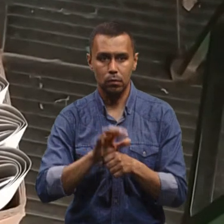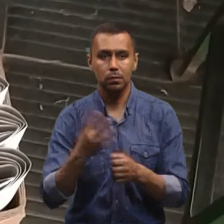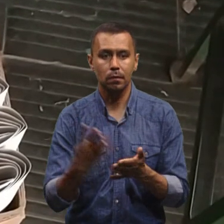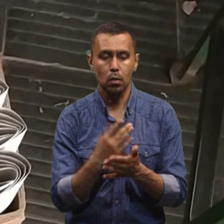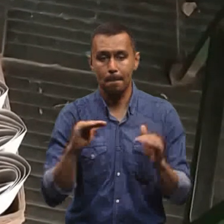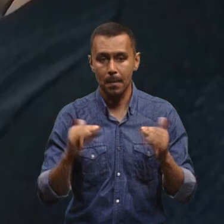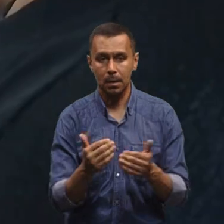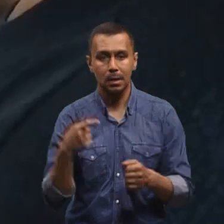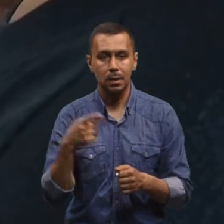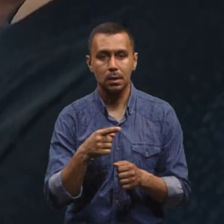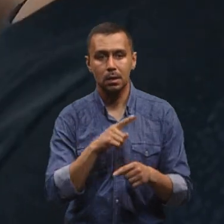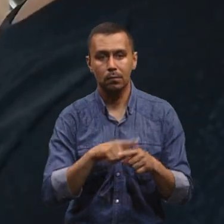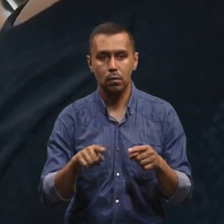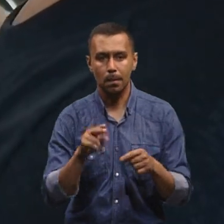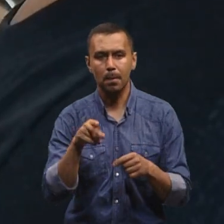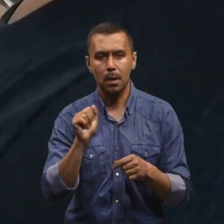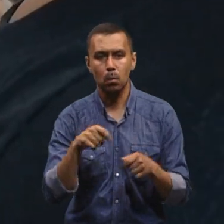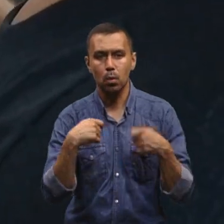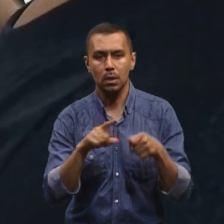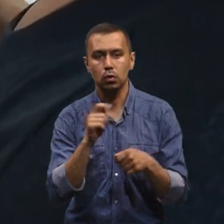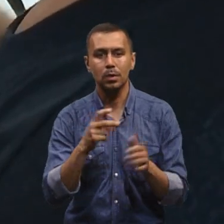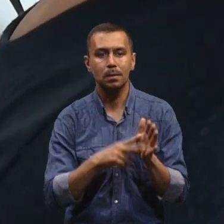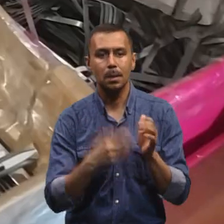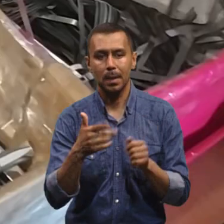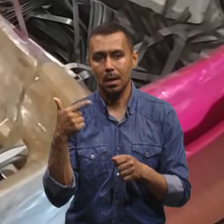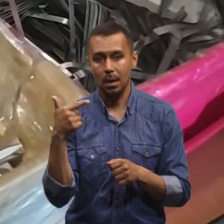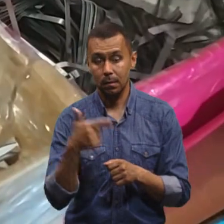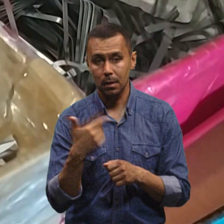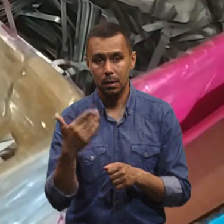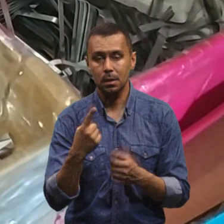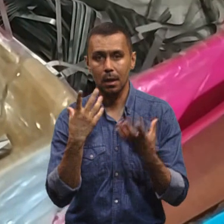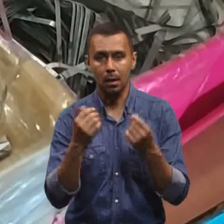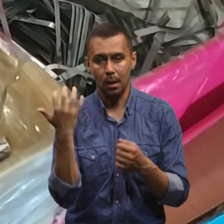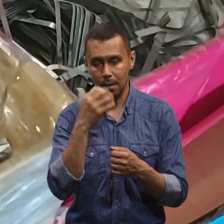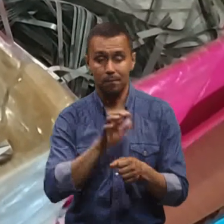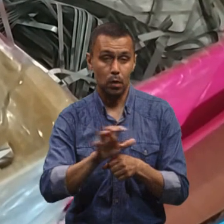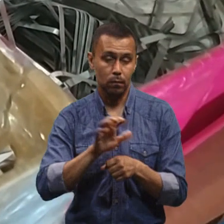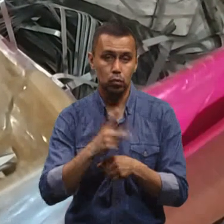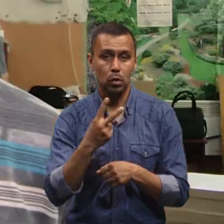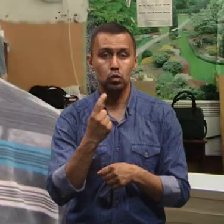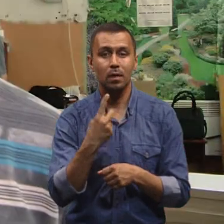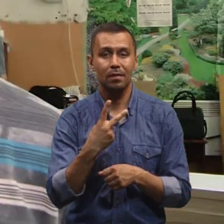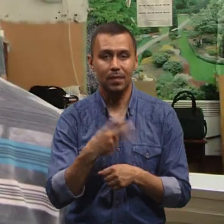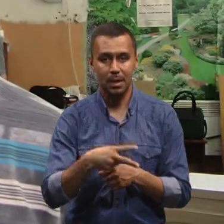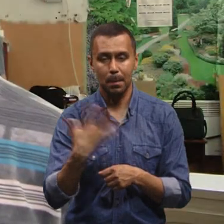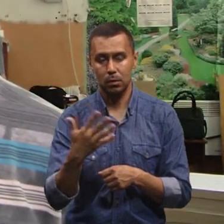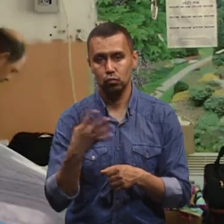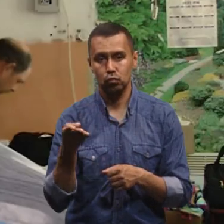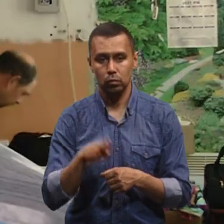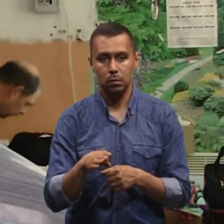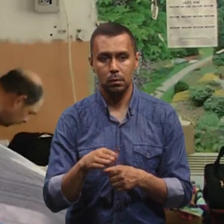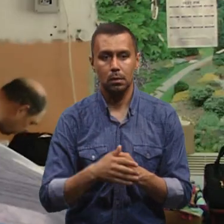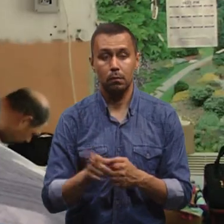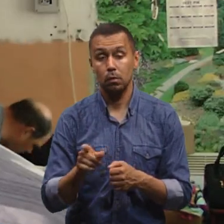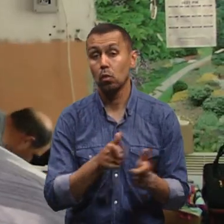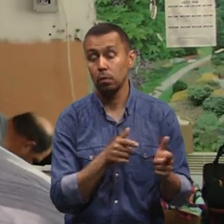вчетверо менше. 1000 швидкошивачів продаються за 175 гривень. Їх за день незрячі виготовляють 125 штук. Заробітки в них маленькі, але